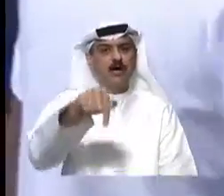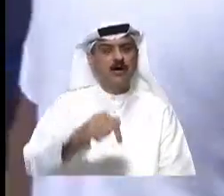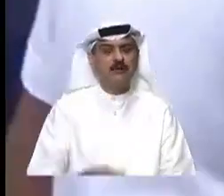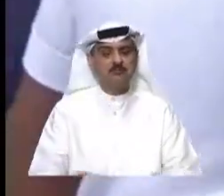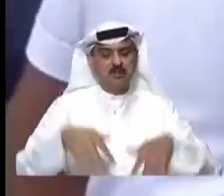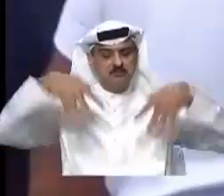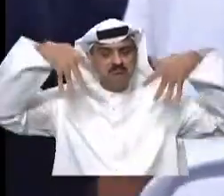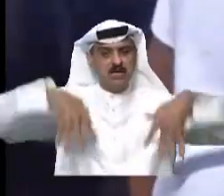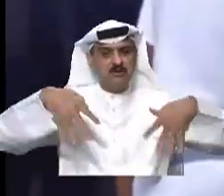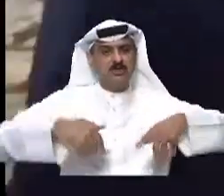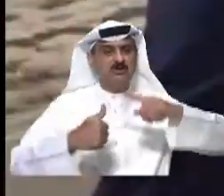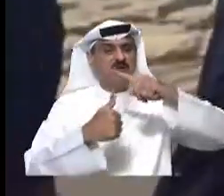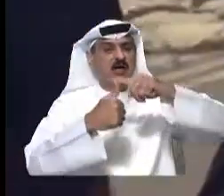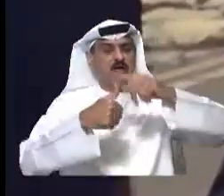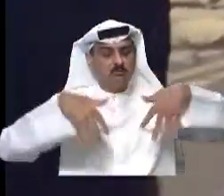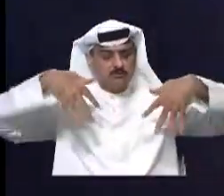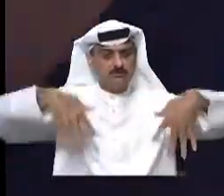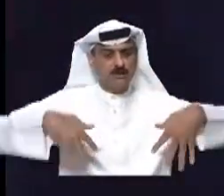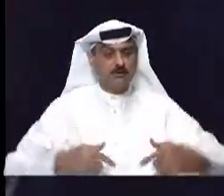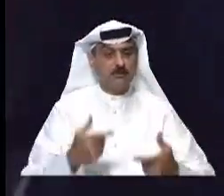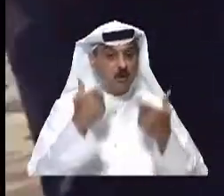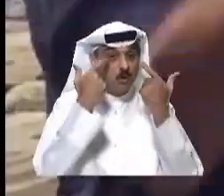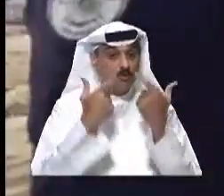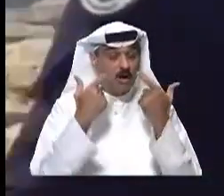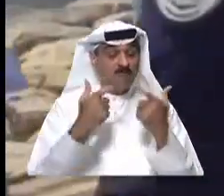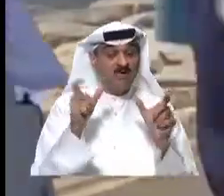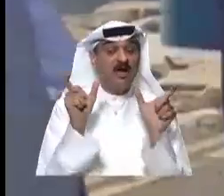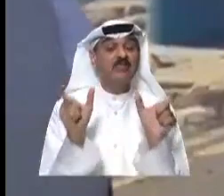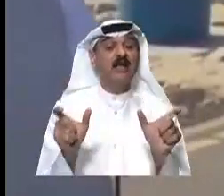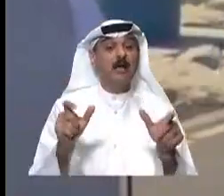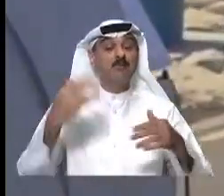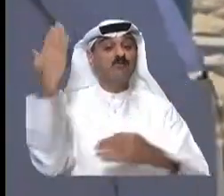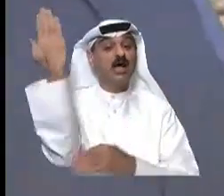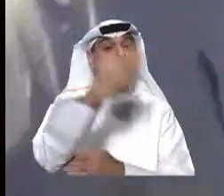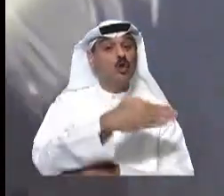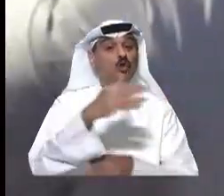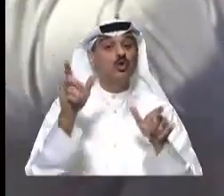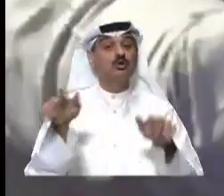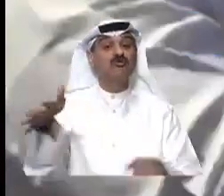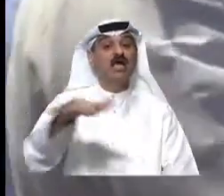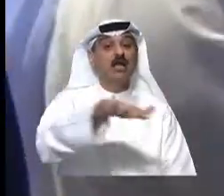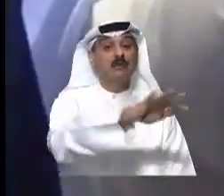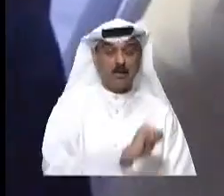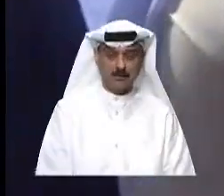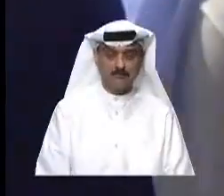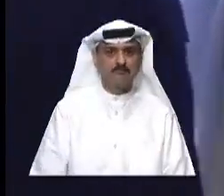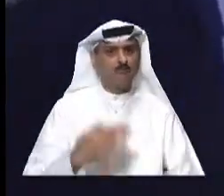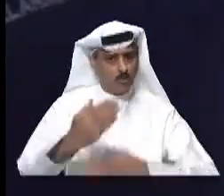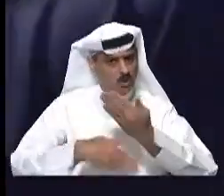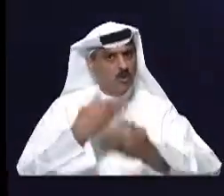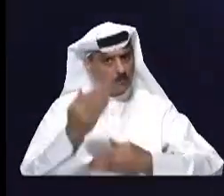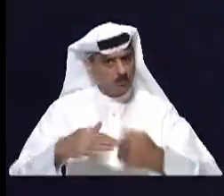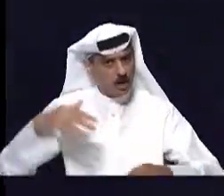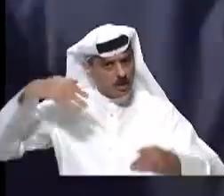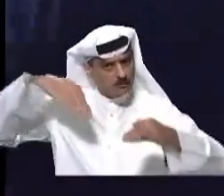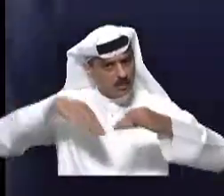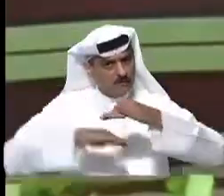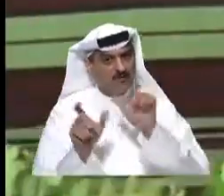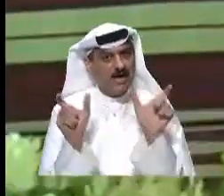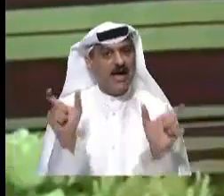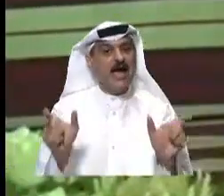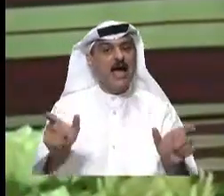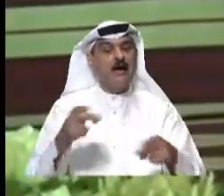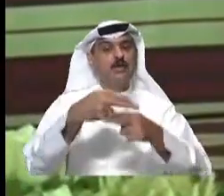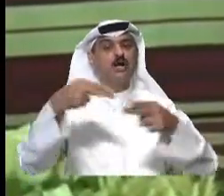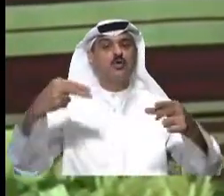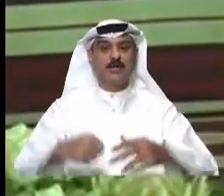الأول والعيون الساهرة في حفظ وتأمين الحدود البحرية للبلاد من أي محاولات تستهدف أمن وأمن